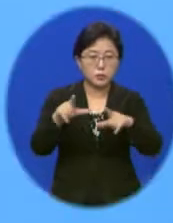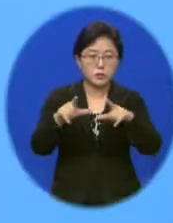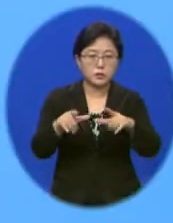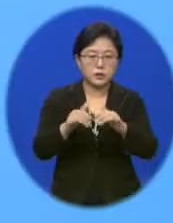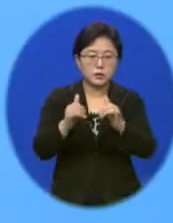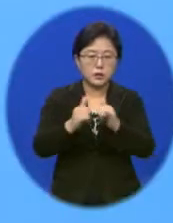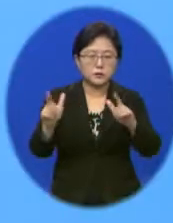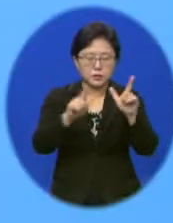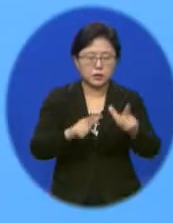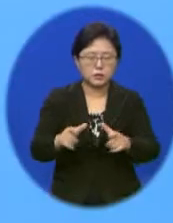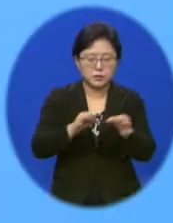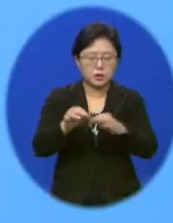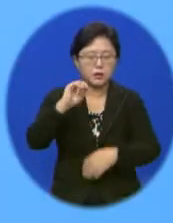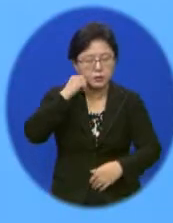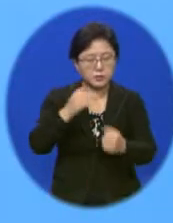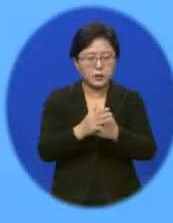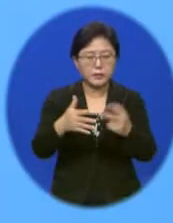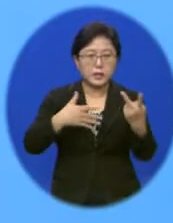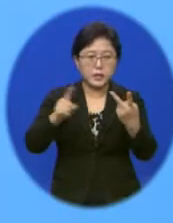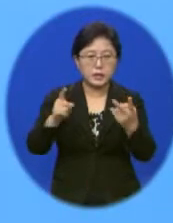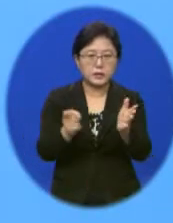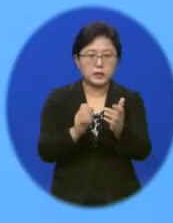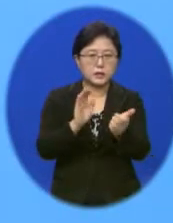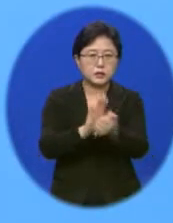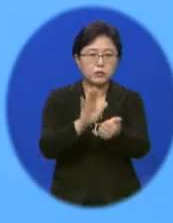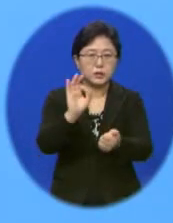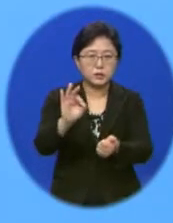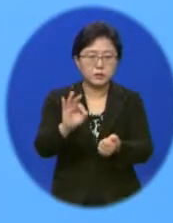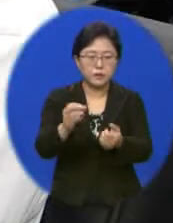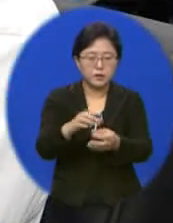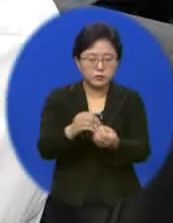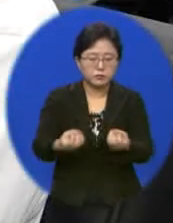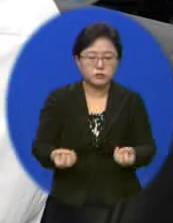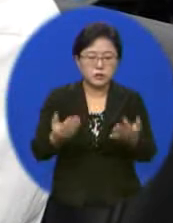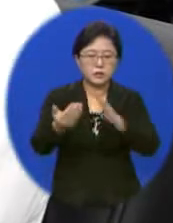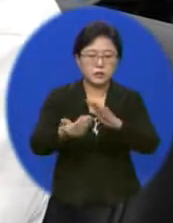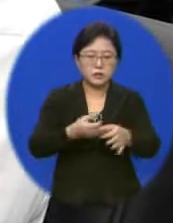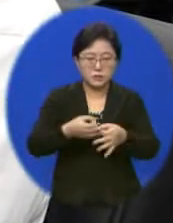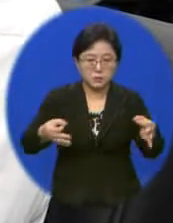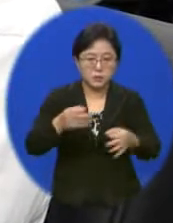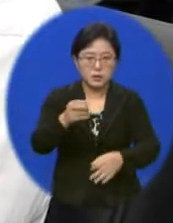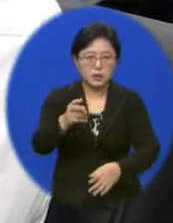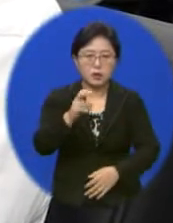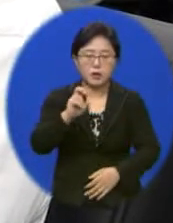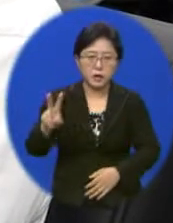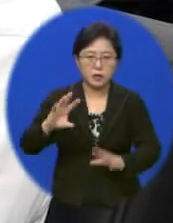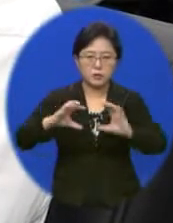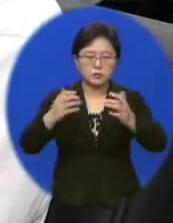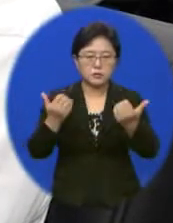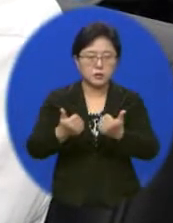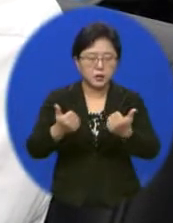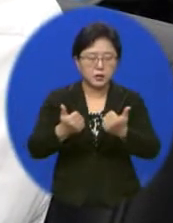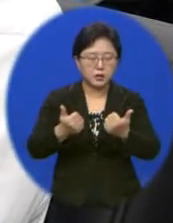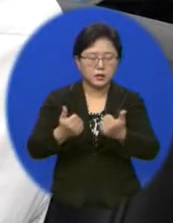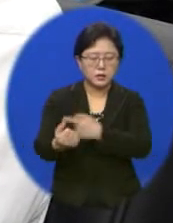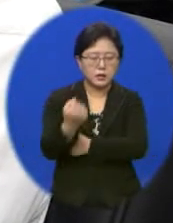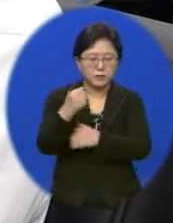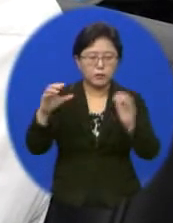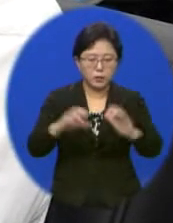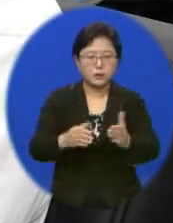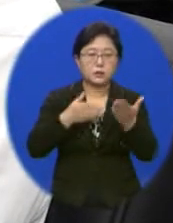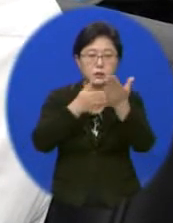어려움이 큰 만큼 2차 긴급재난지원금이 추석 전에 지급되도록 여야가 정기국회에서 힘을